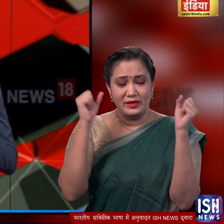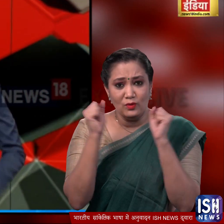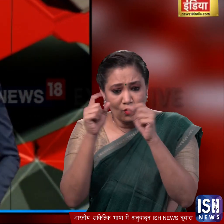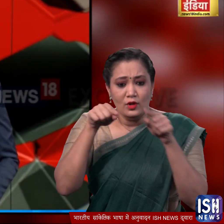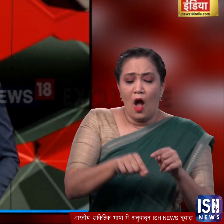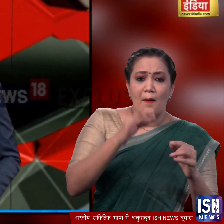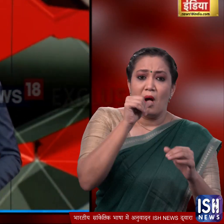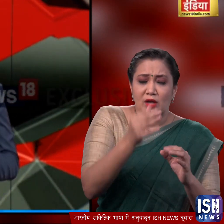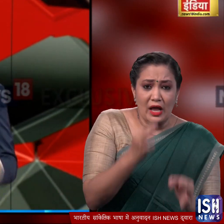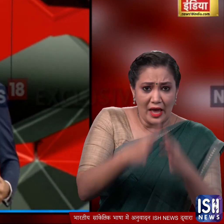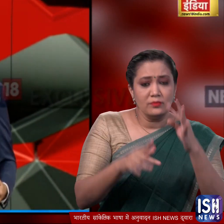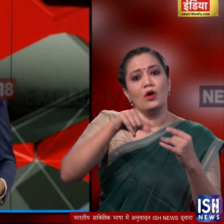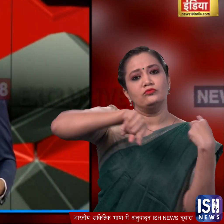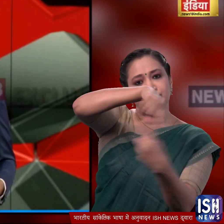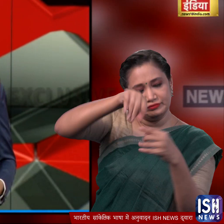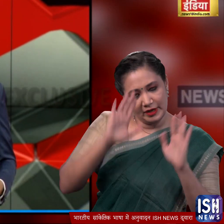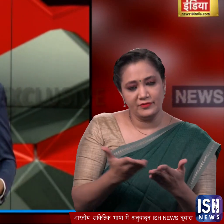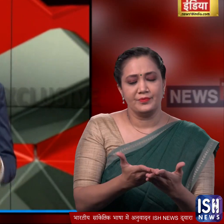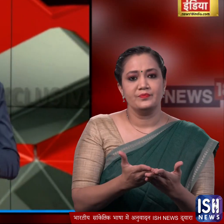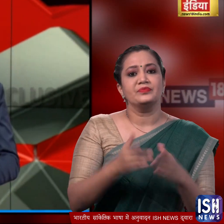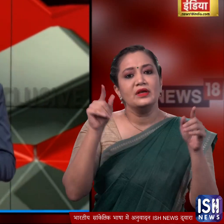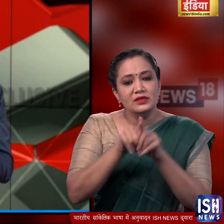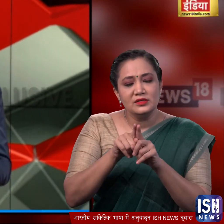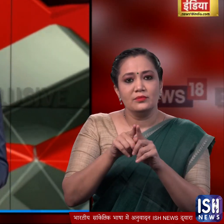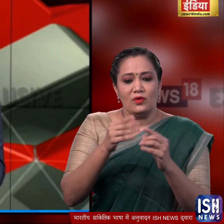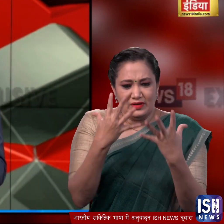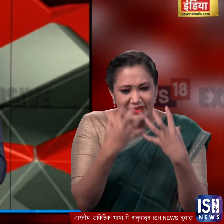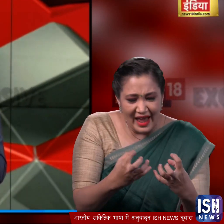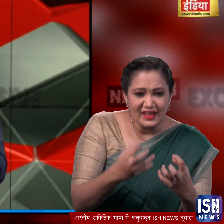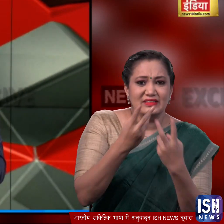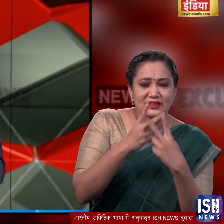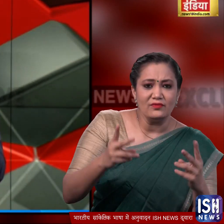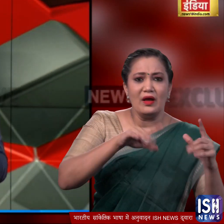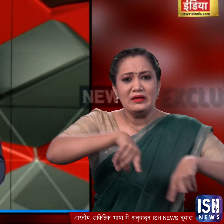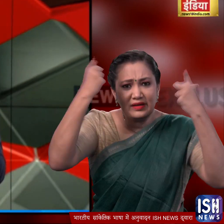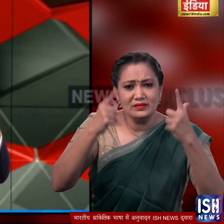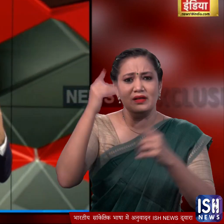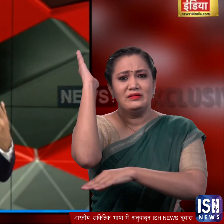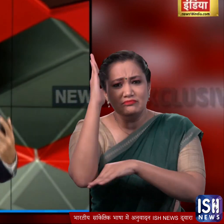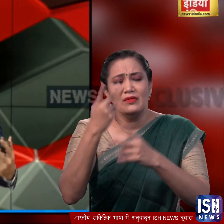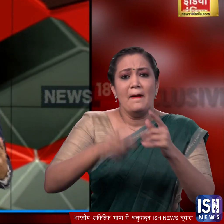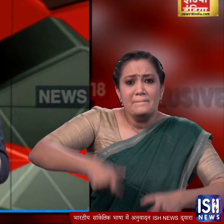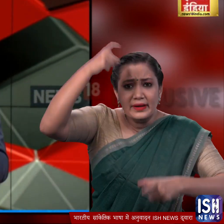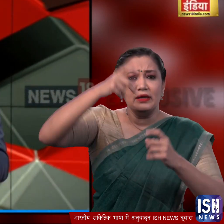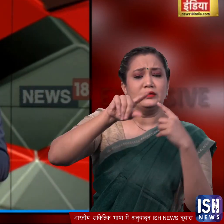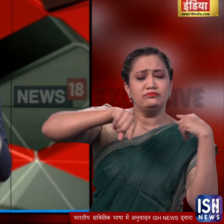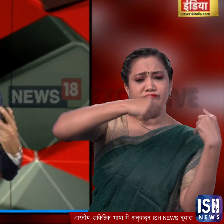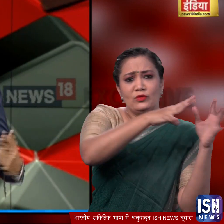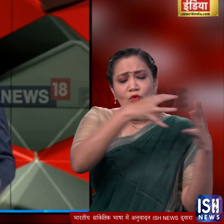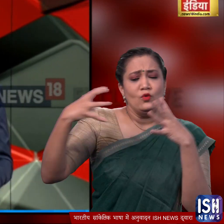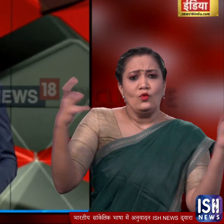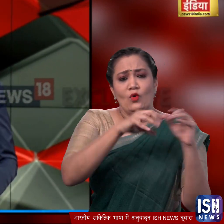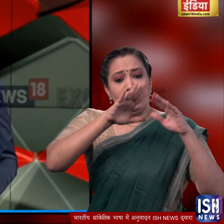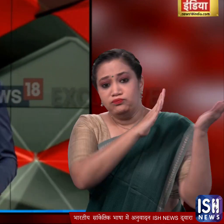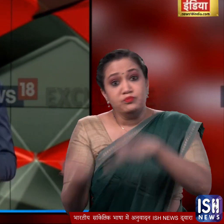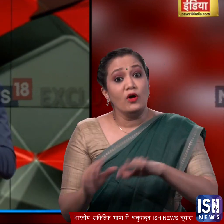तापमान से कम हो जाता है तो वहां बवंडर उठते हैं, जिनके सामने सूखी धरती हो तो पेड़, खंबे और इमारतों की तरफ खींचकर